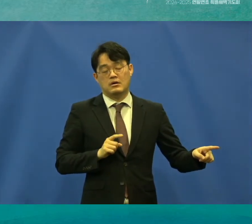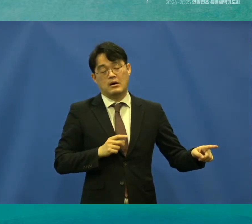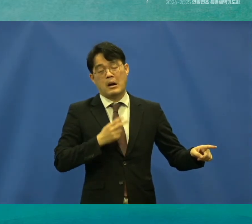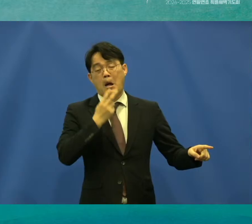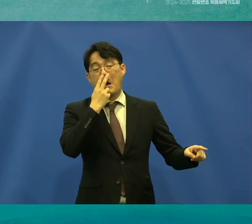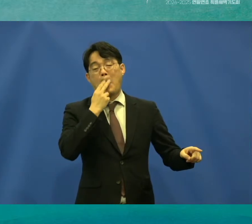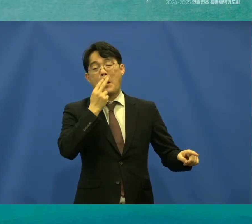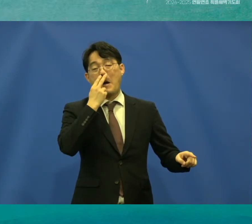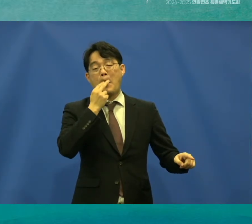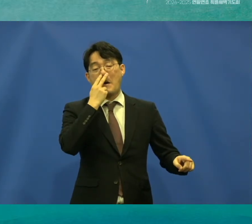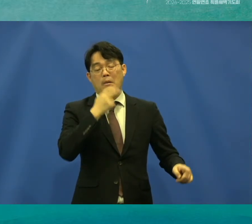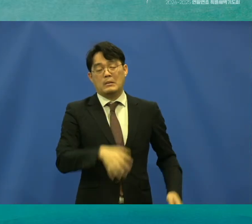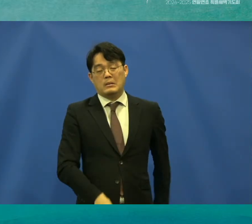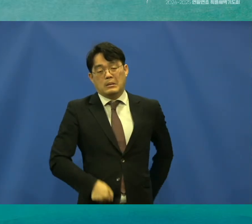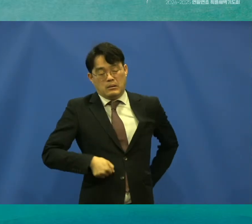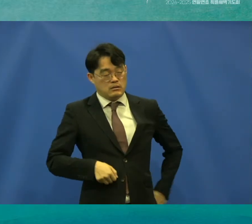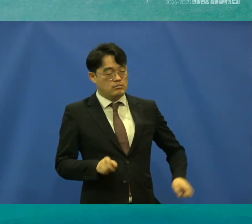유치해져요.